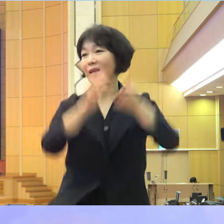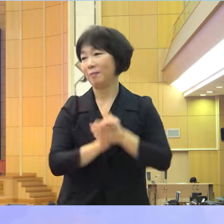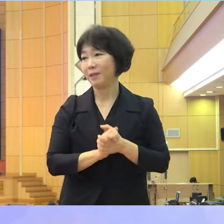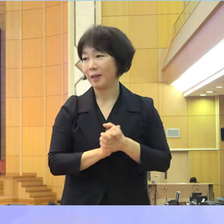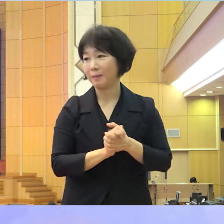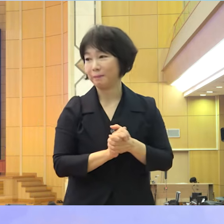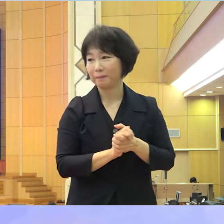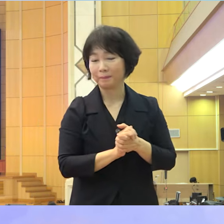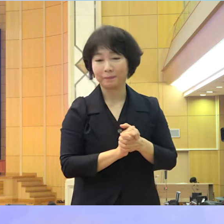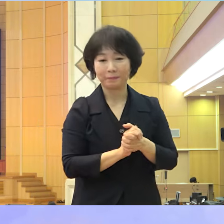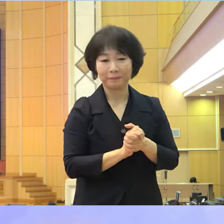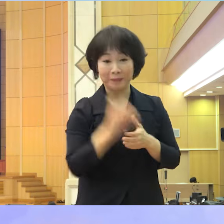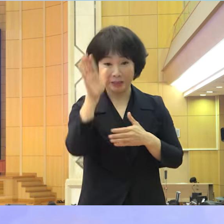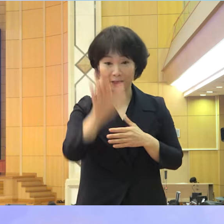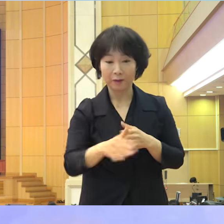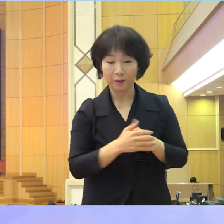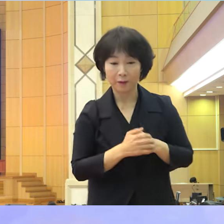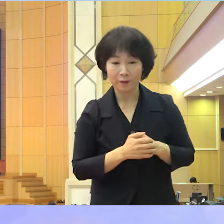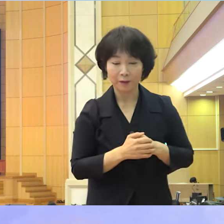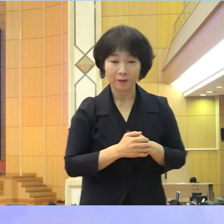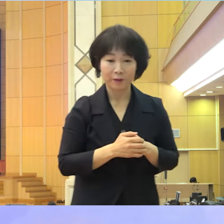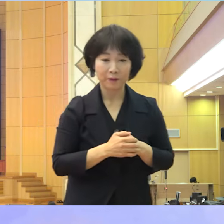형통하리로다. 그래서